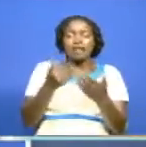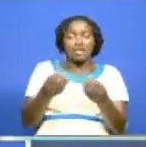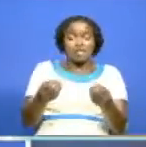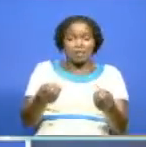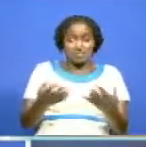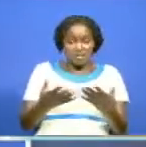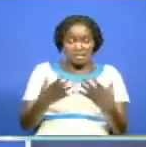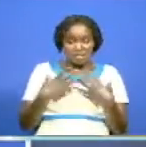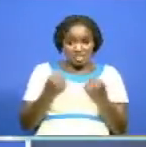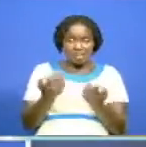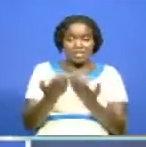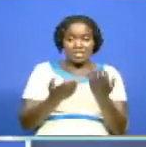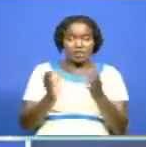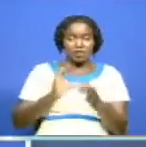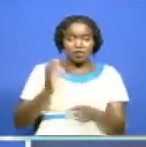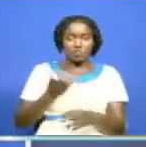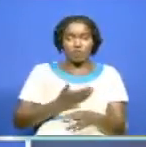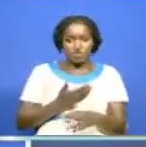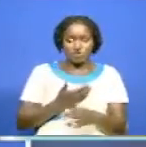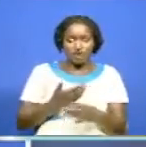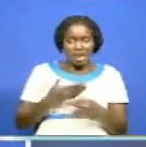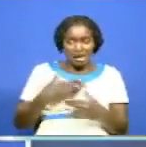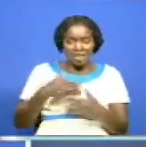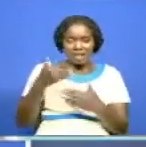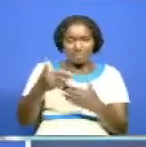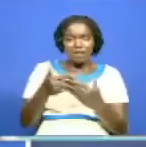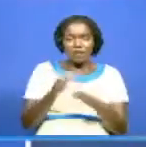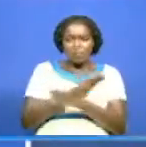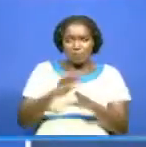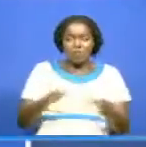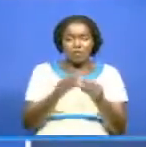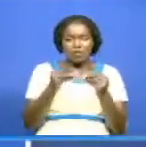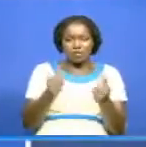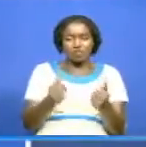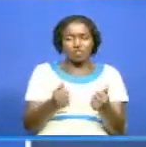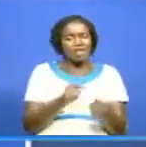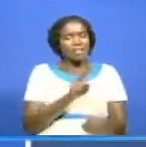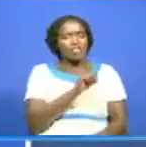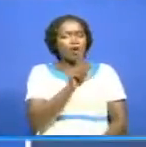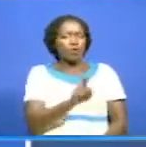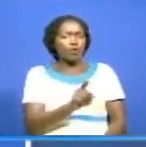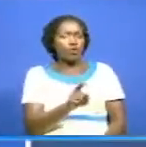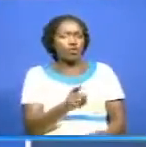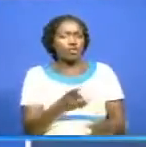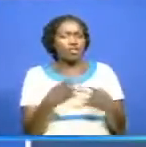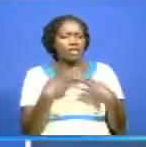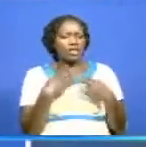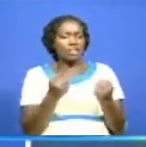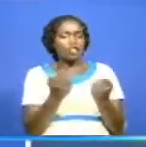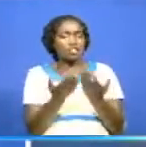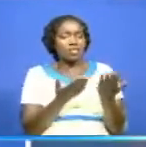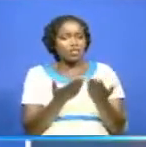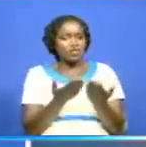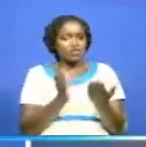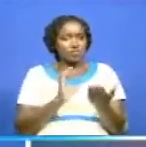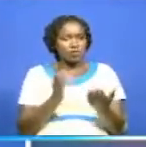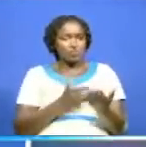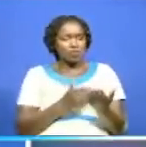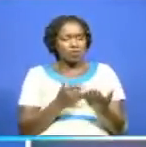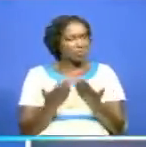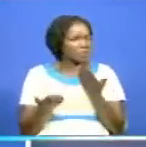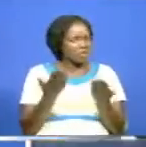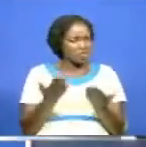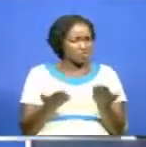tukue tunasuluhisha na tukue na suluhisho la kudumu. Hilo swala la Health Service Commission, tume hiyo ya afya, ni kama halitawezekana kwa sasa